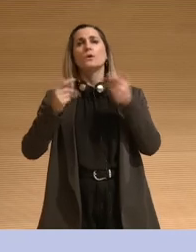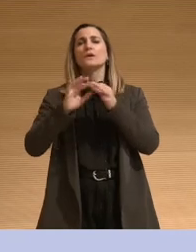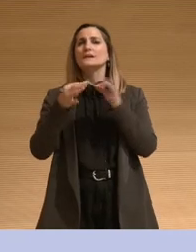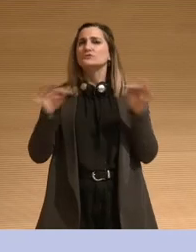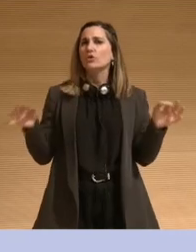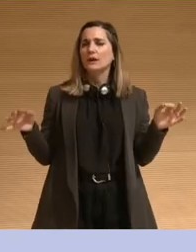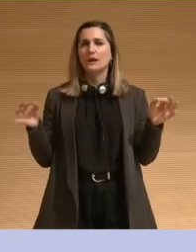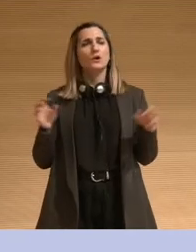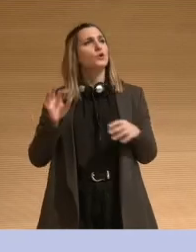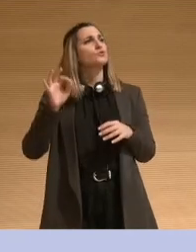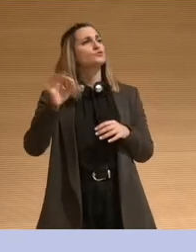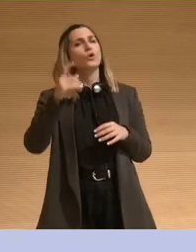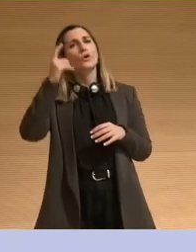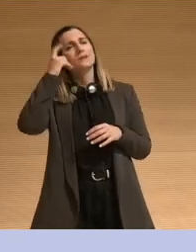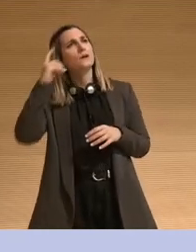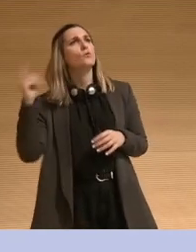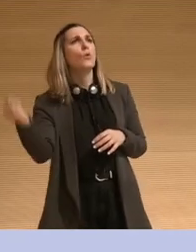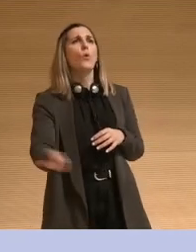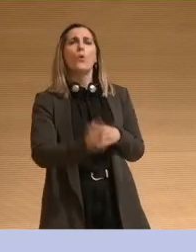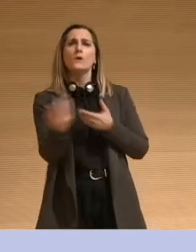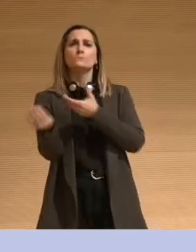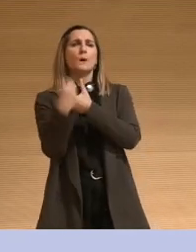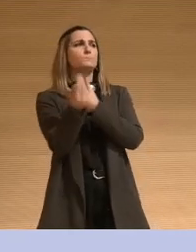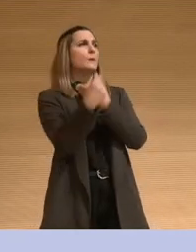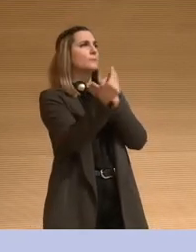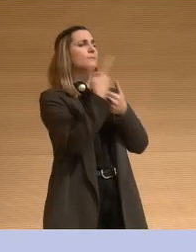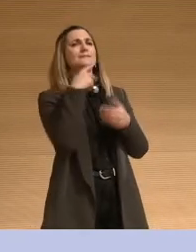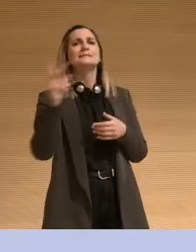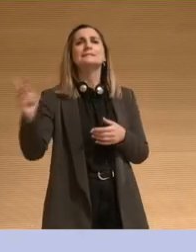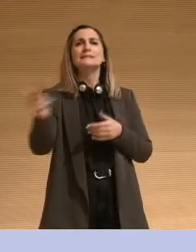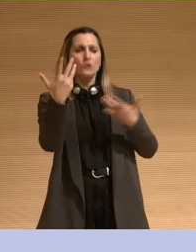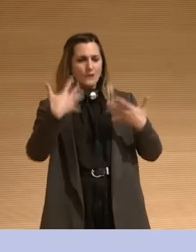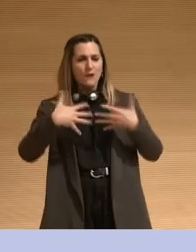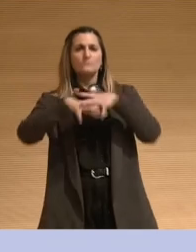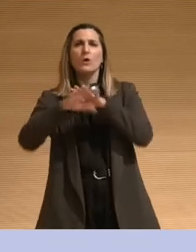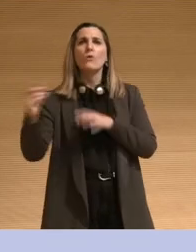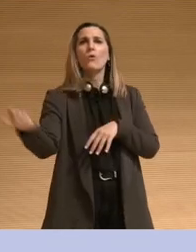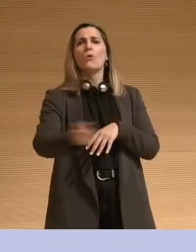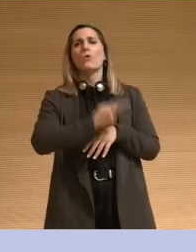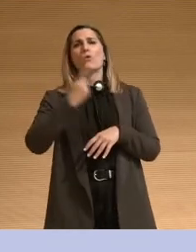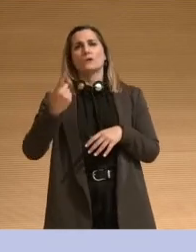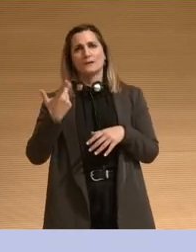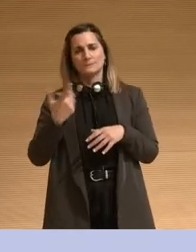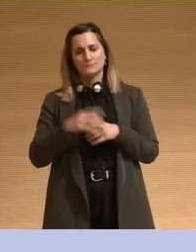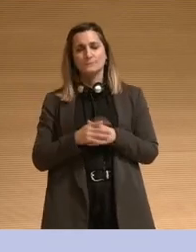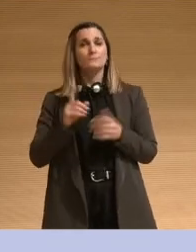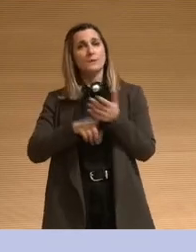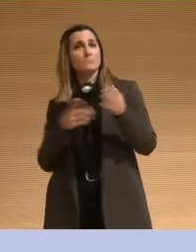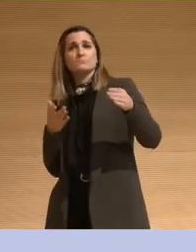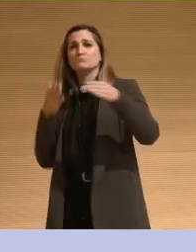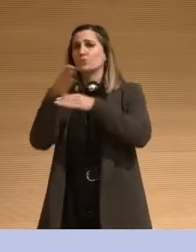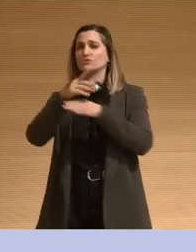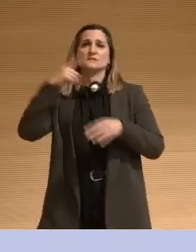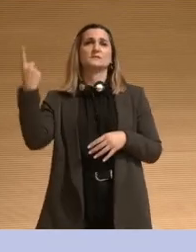κυρίως να καταλάβουμε ότι όλοι είμαστε μέρος μιας μεγαλύτερης αφήγησης, κοινής και προσβάσιμης σε όλους. Οπότε